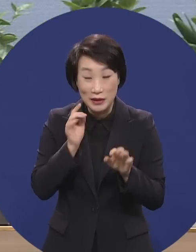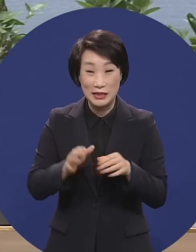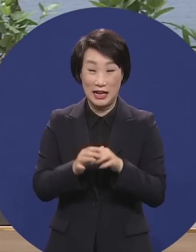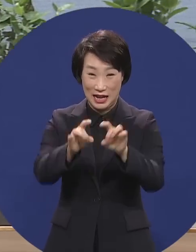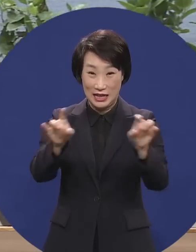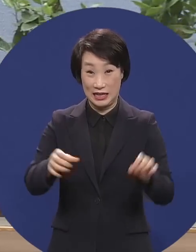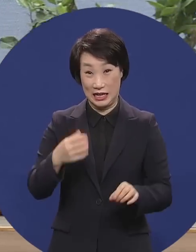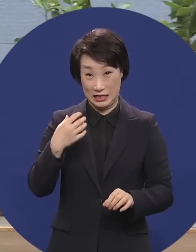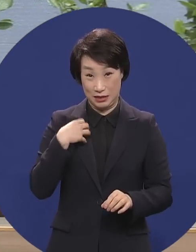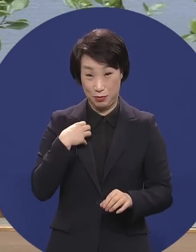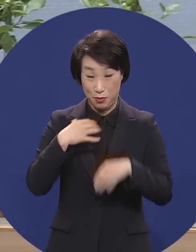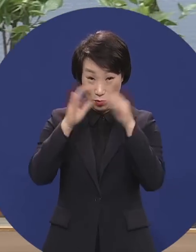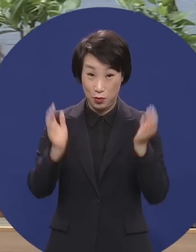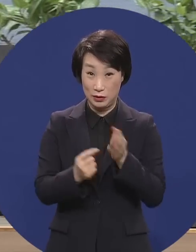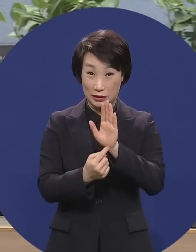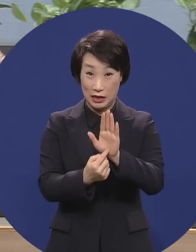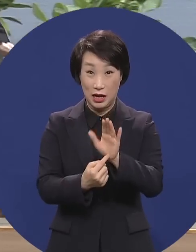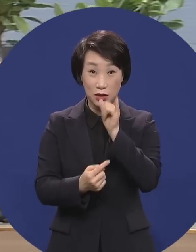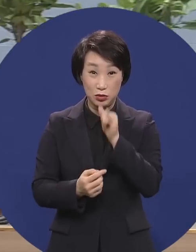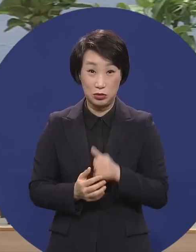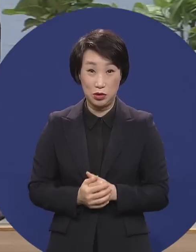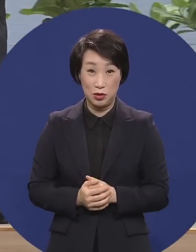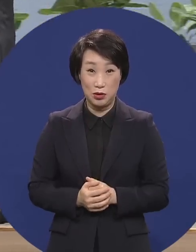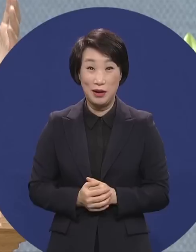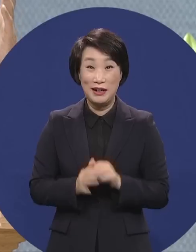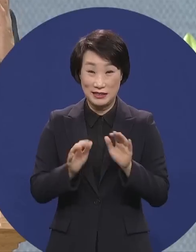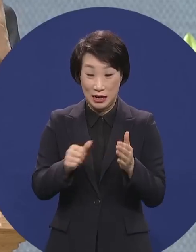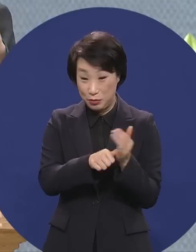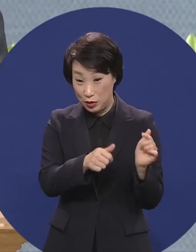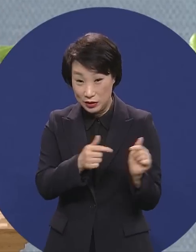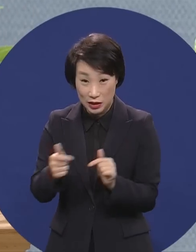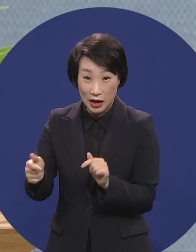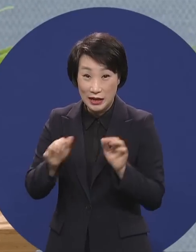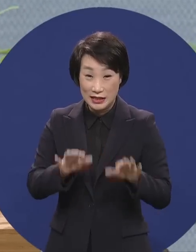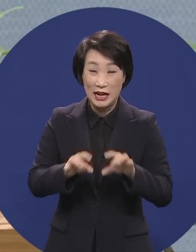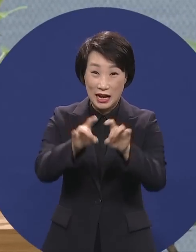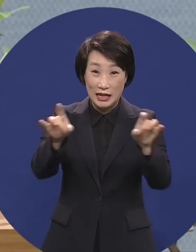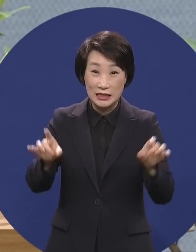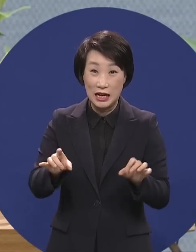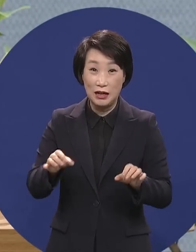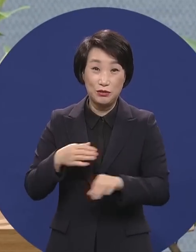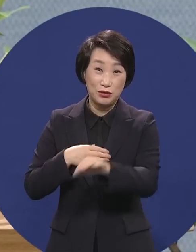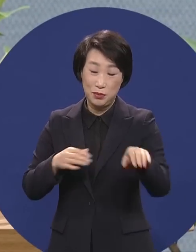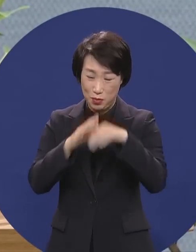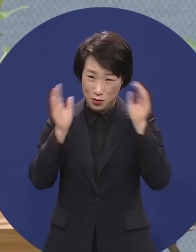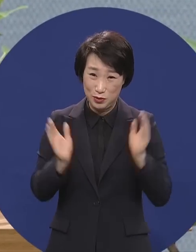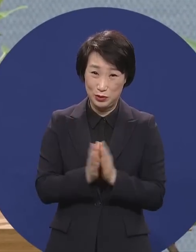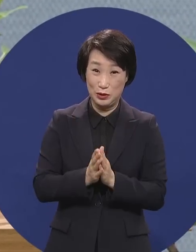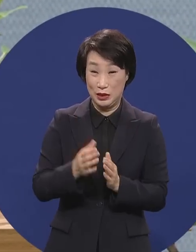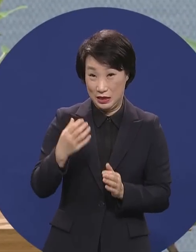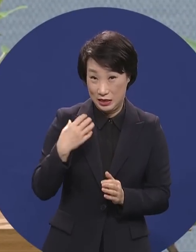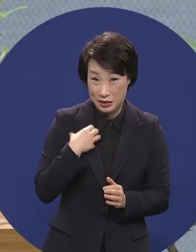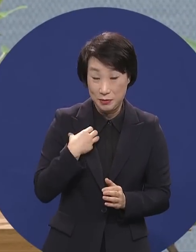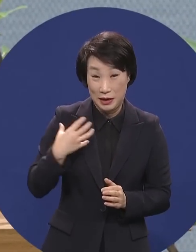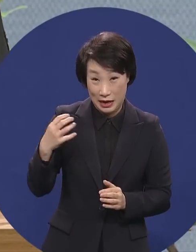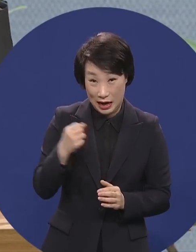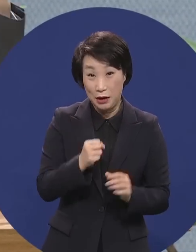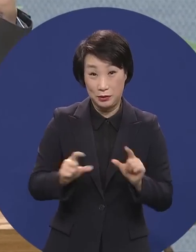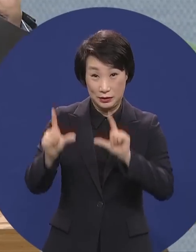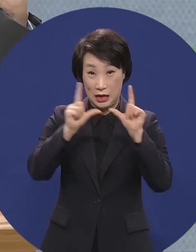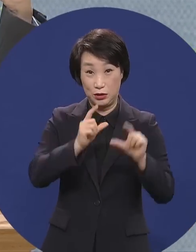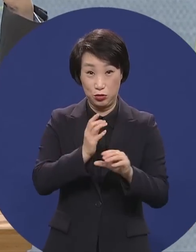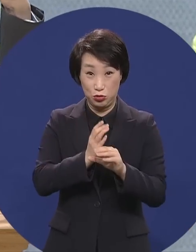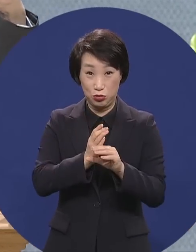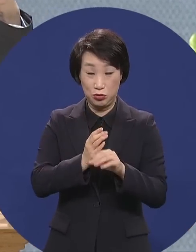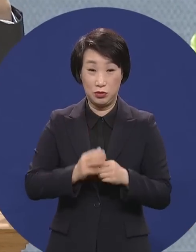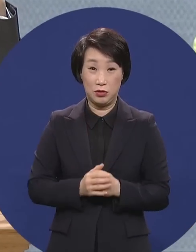직분을 다 드러냅니다. 그래서 만물이 각자가 다 자기 직분을 가지고